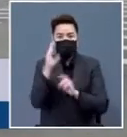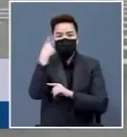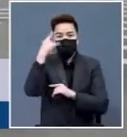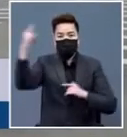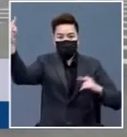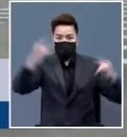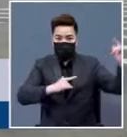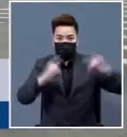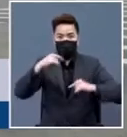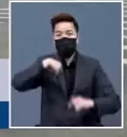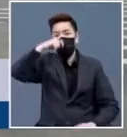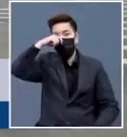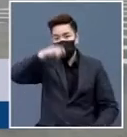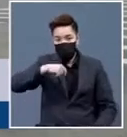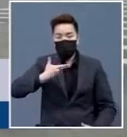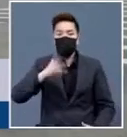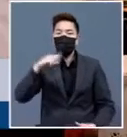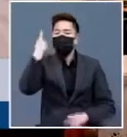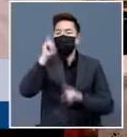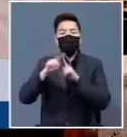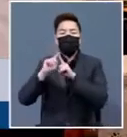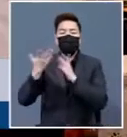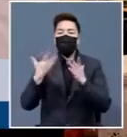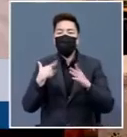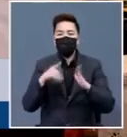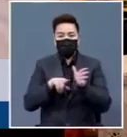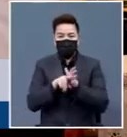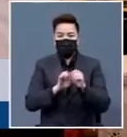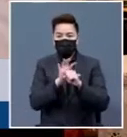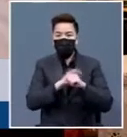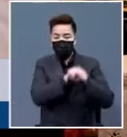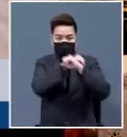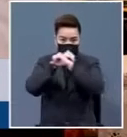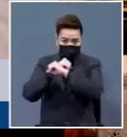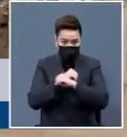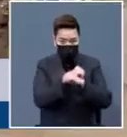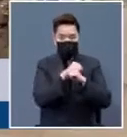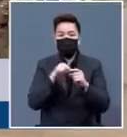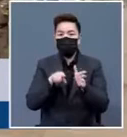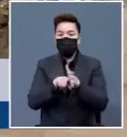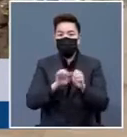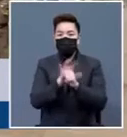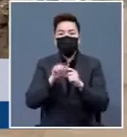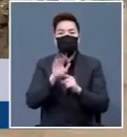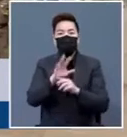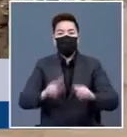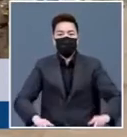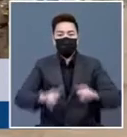เที่ยวทั้งชาวไทยและชาวต่างประเทศภายใต้มาตรการป้องกันการระบาดโรค covid-19ของ